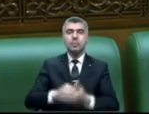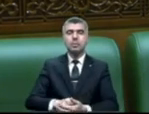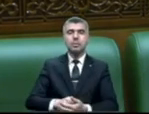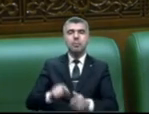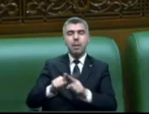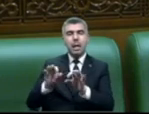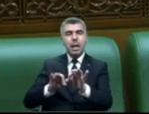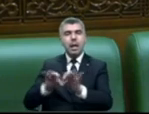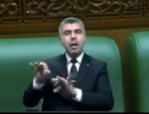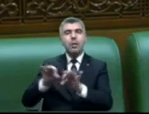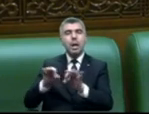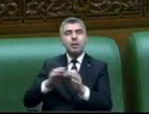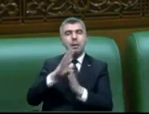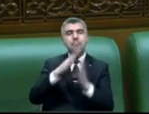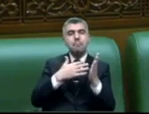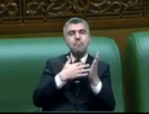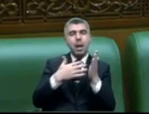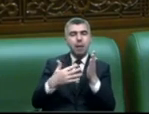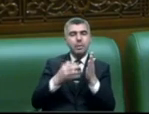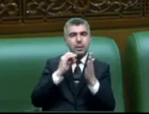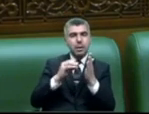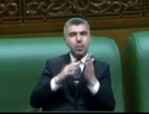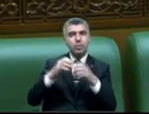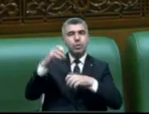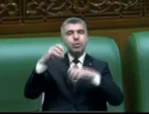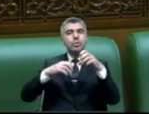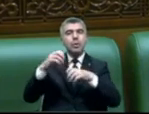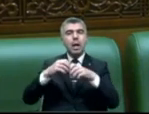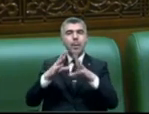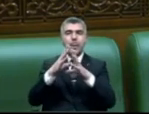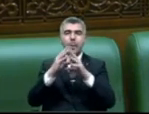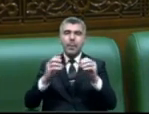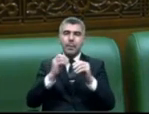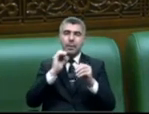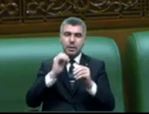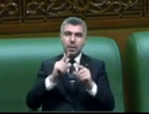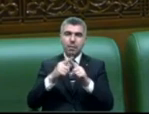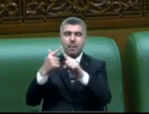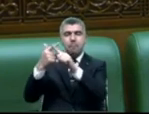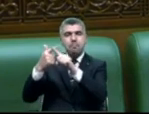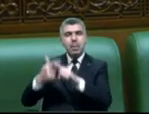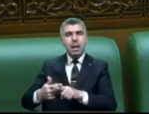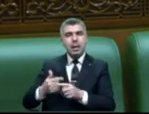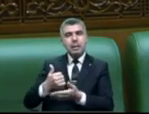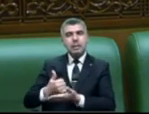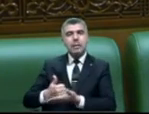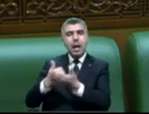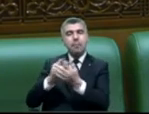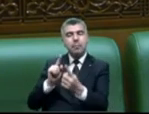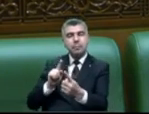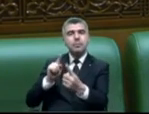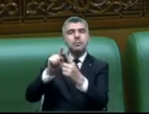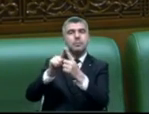تقييمكم لإجراءات تنزيل أهداف البرنامج الاستعجالي لمكافحة آثار الجفاف ومدى محاكمة المالية لوصول الدعم لفئات المستهدفة